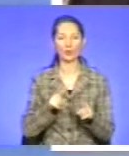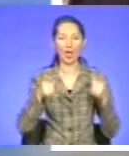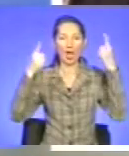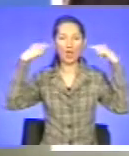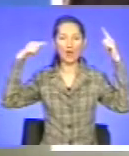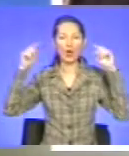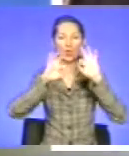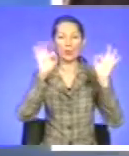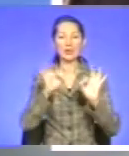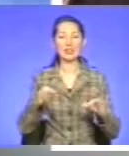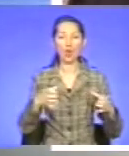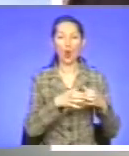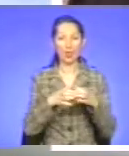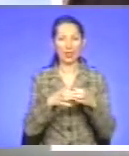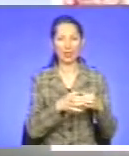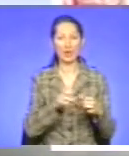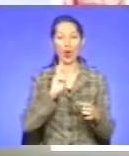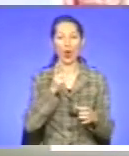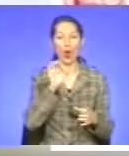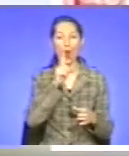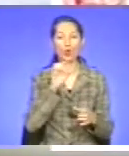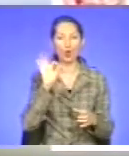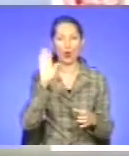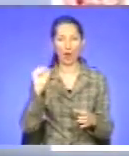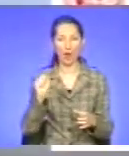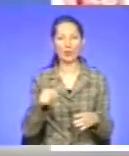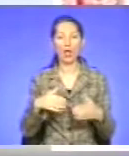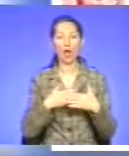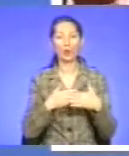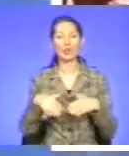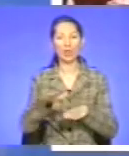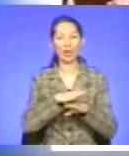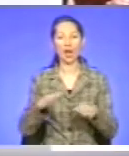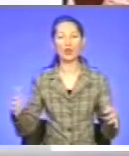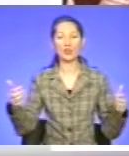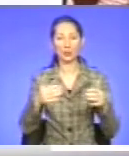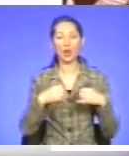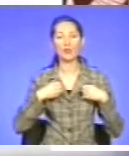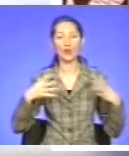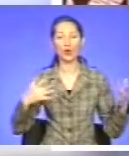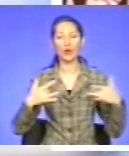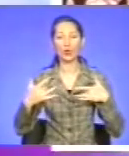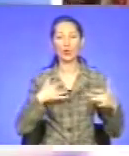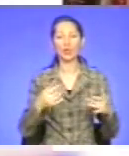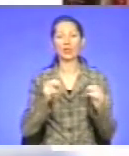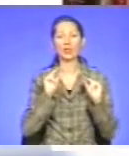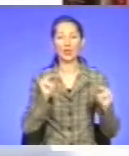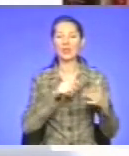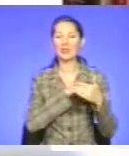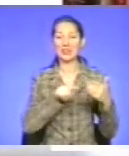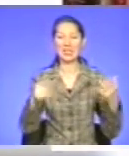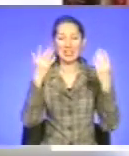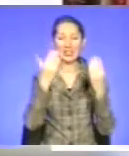Творчо-мистецькі колективи Козівського району та громадськість краю зібрав святковий концерт з нагоди відзначення Дня Конституції